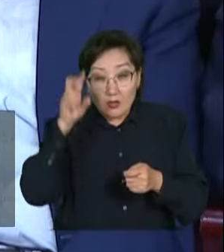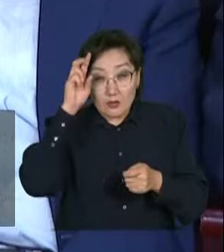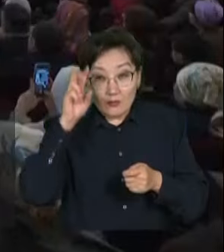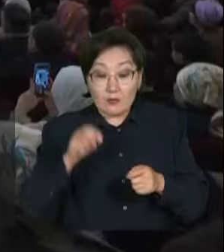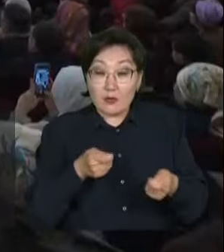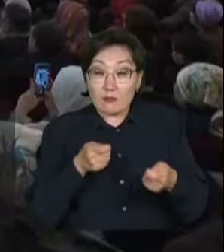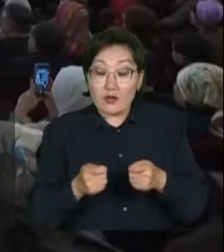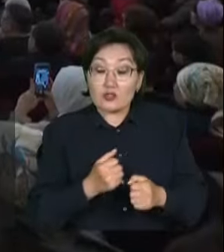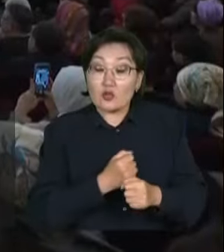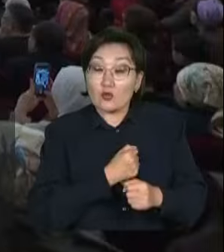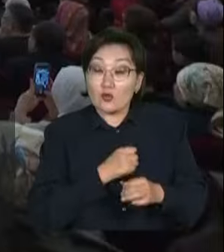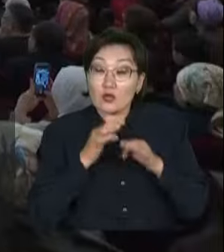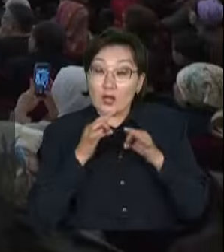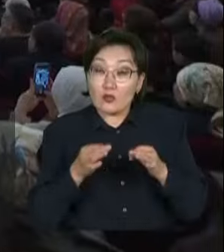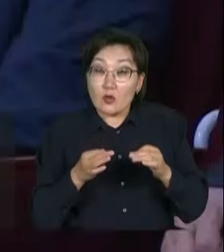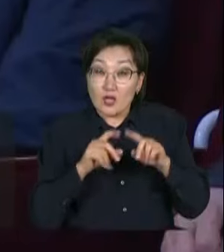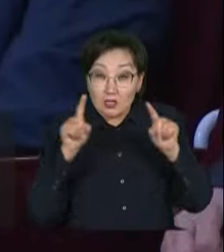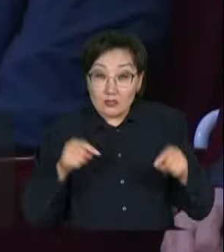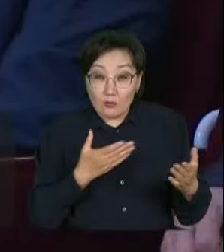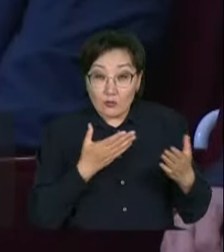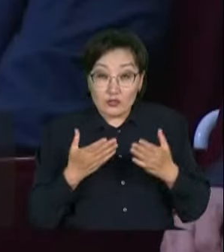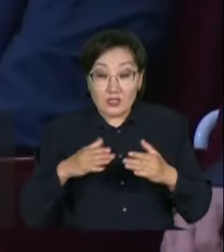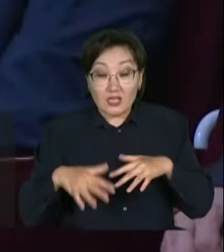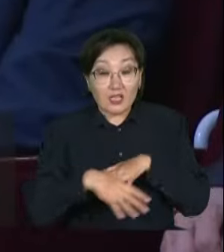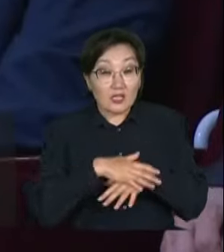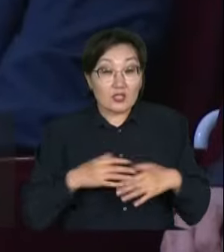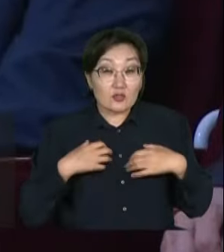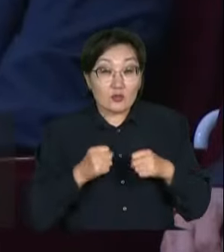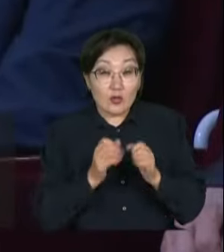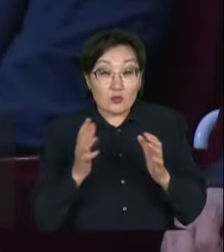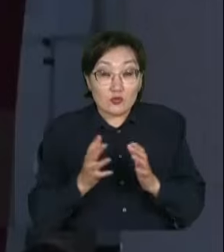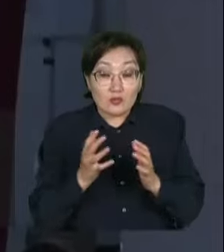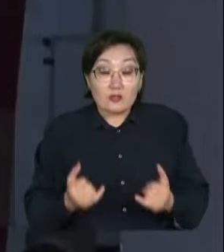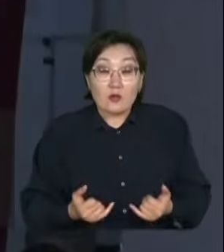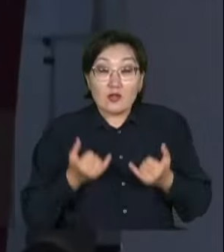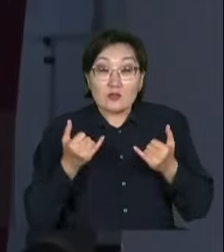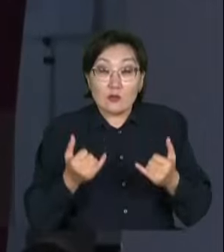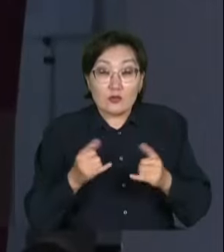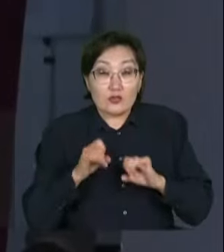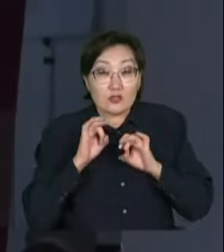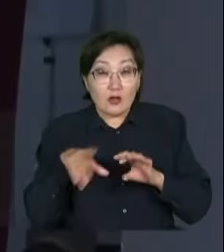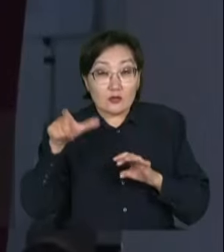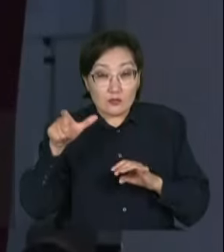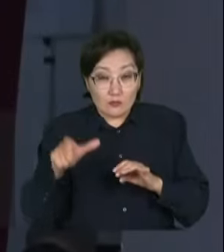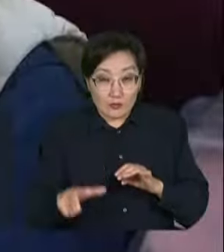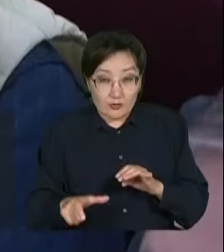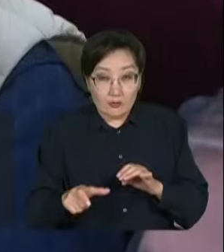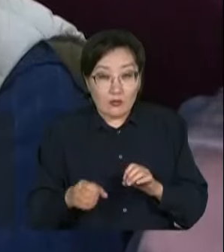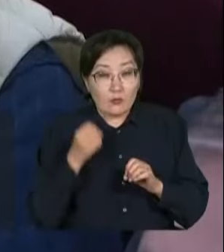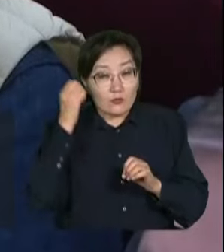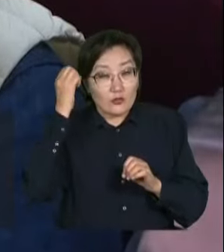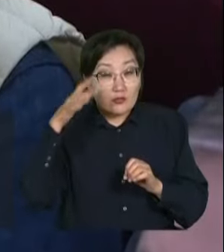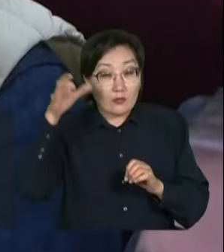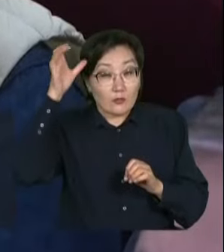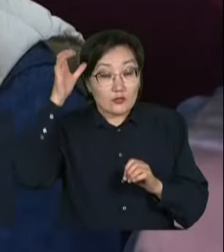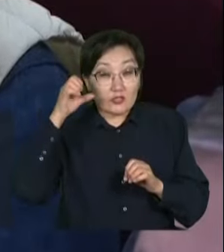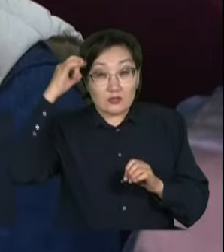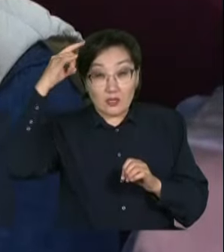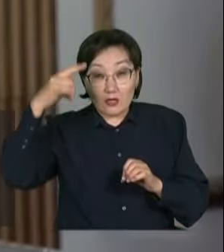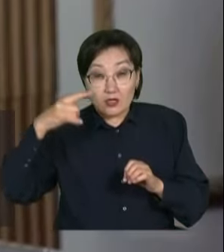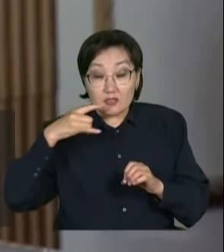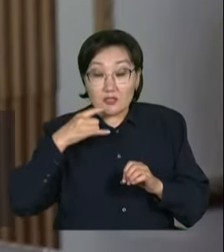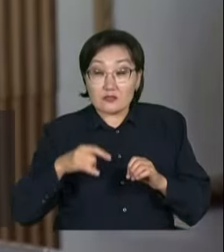оқыды. Саналы ғұмырын ұлт денсаулығын арнаған бірегей тұлға биік парасат еседі. Отандық медицинаның алға